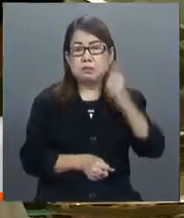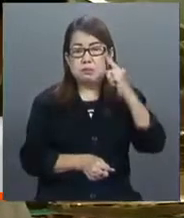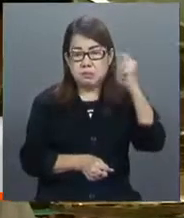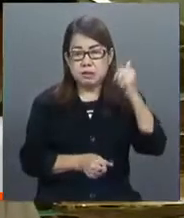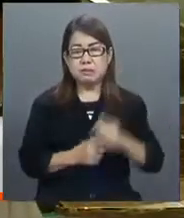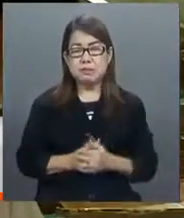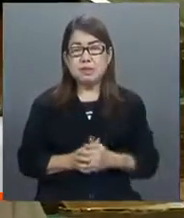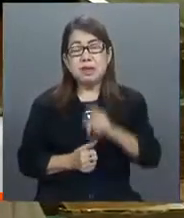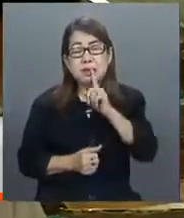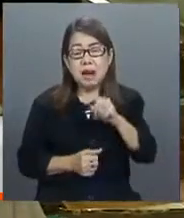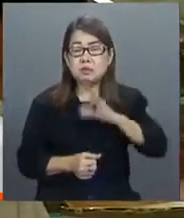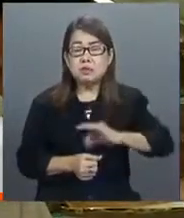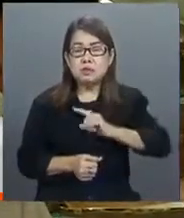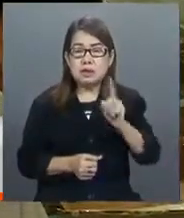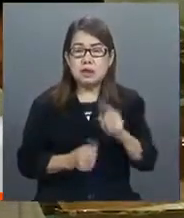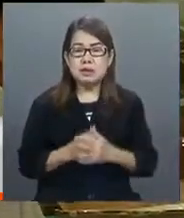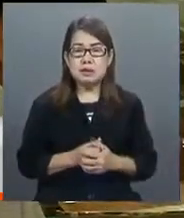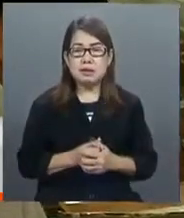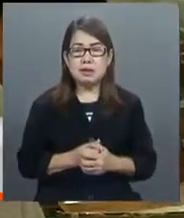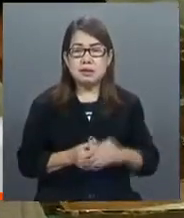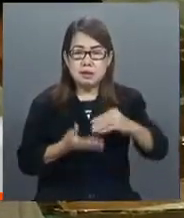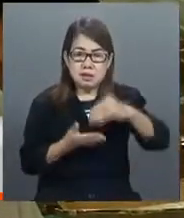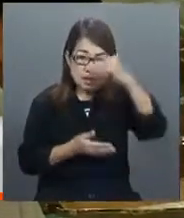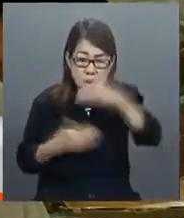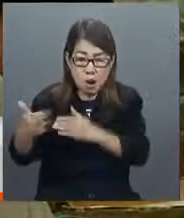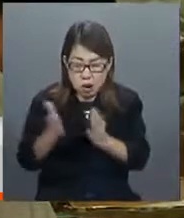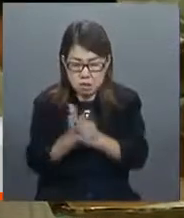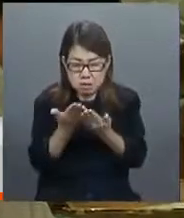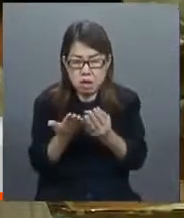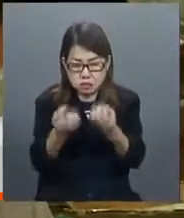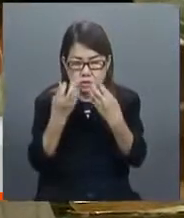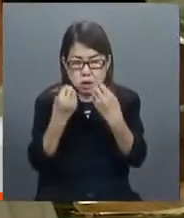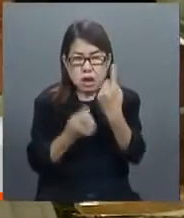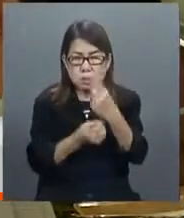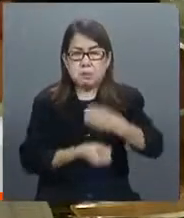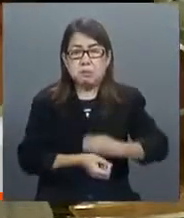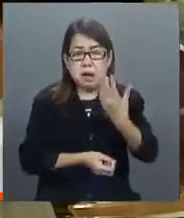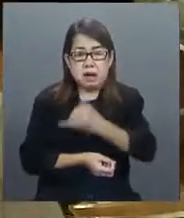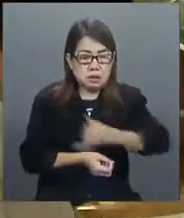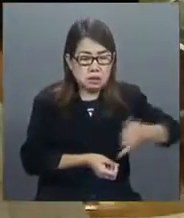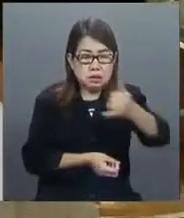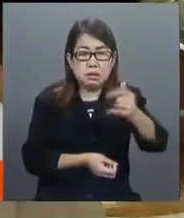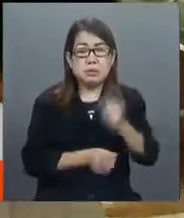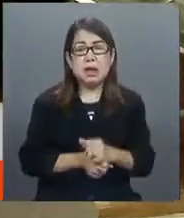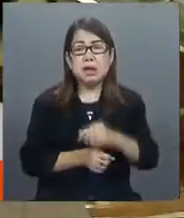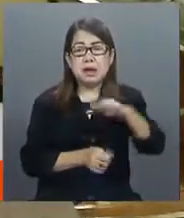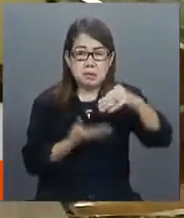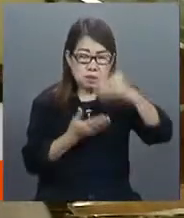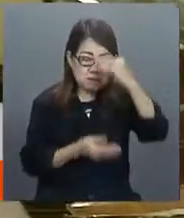รู้สึกยังไงบ้างอ่ะได้เรียนแบบไม่ได้เรียนในห้องเรียนอย่างเดียวได้เรียนนอกห้องเรียนแบบนี้ รู้สึกมีความสุ